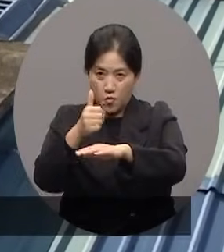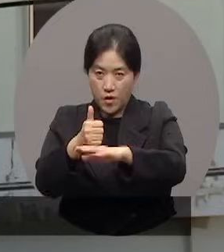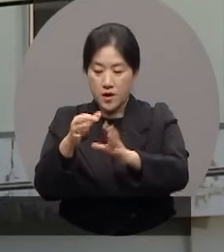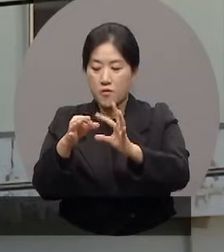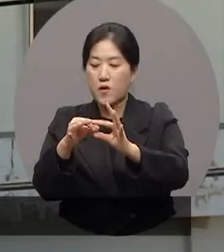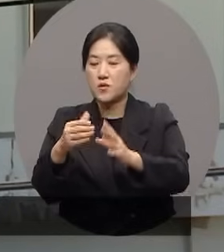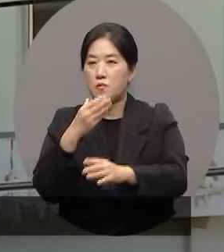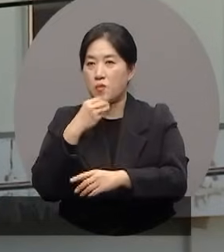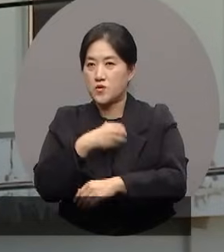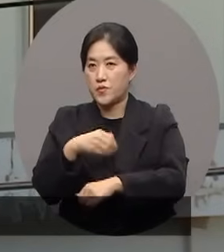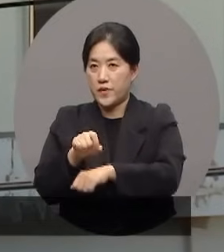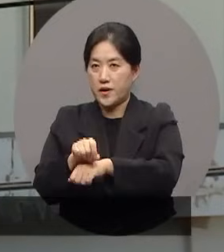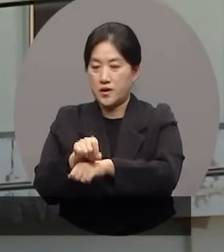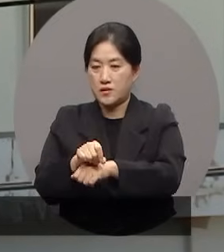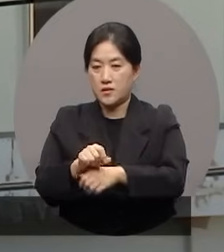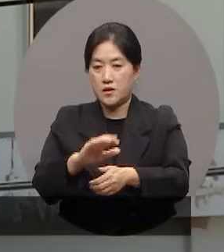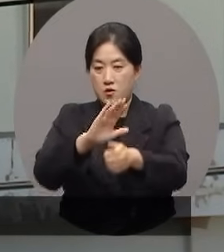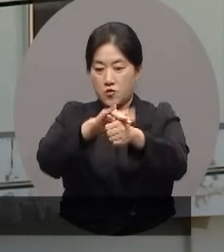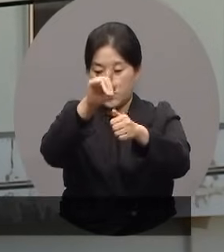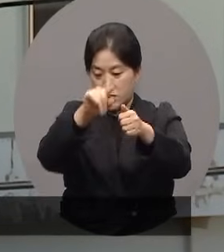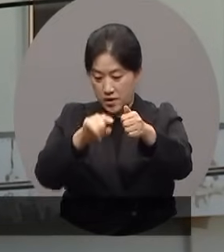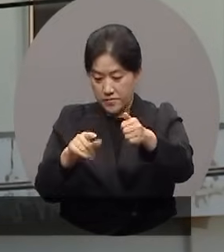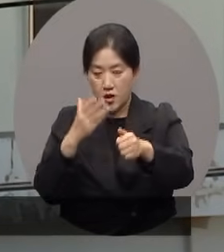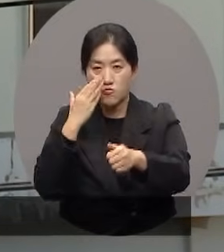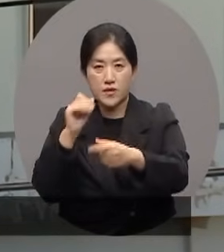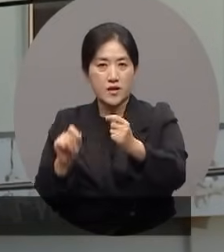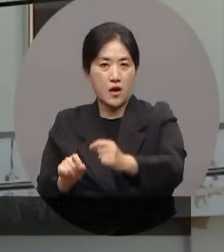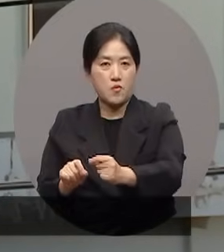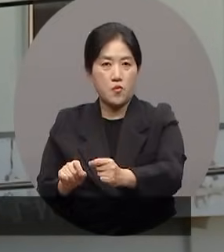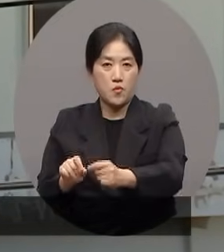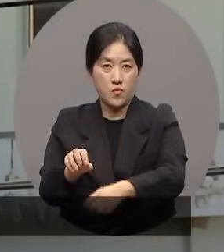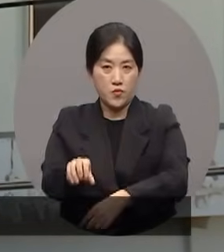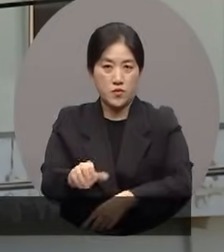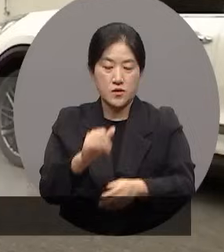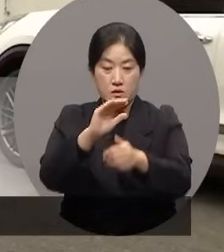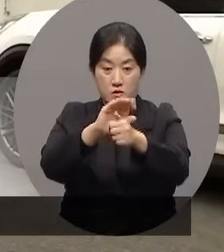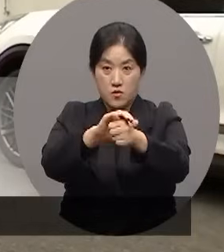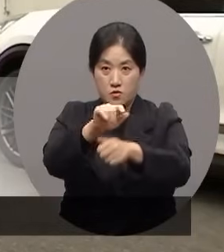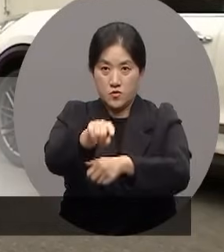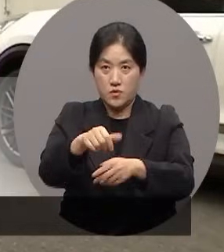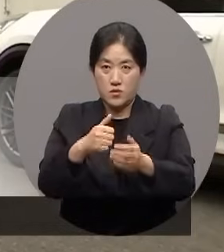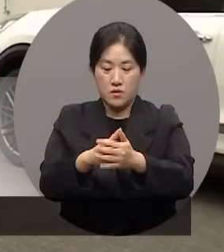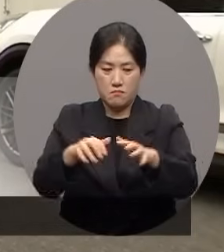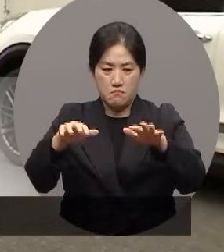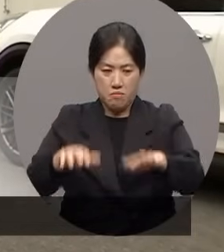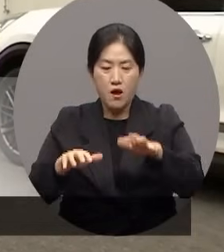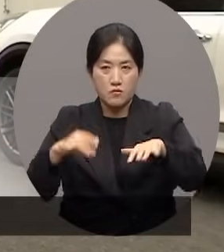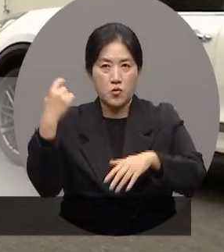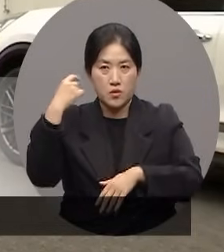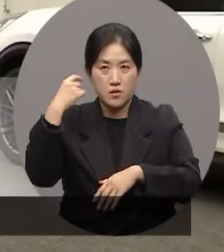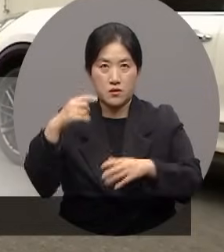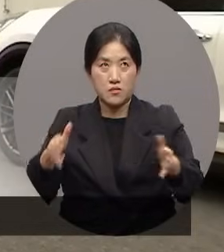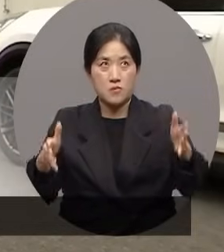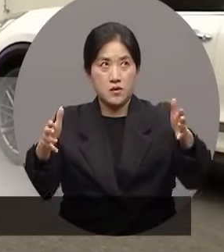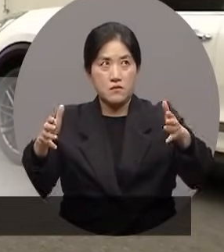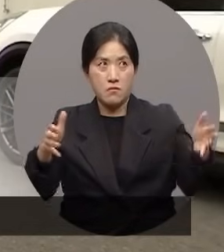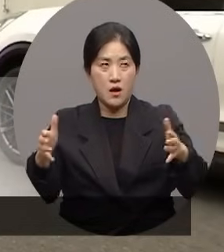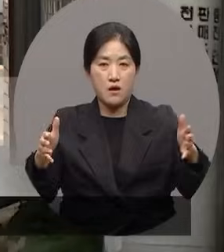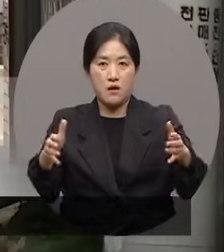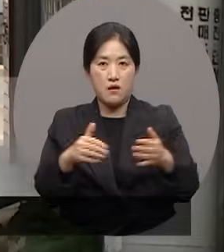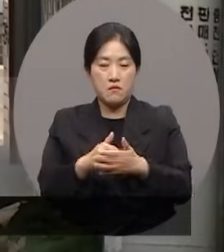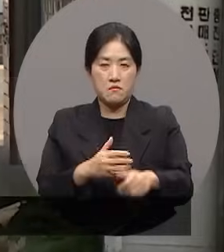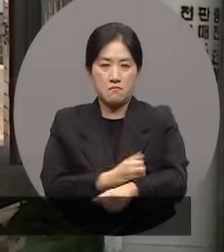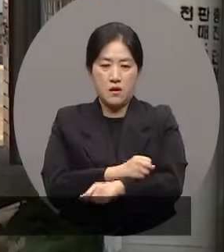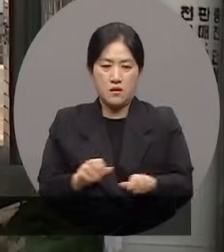인근으로 경주 남쪽이어서 울산과 매우 가까운 곳입니다. 경주에서는 쿵 소리와 함께 건물이 흔들릴 정도로